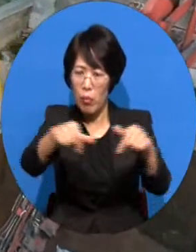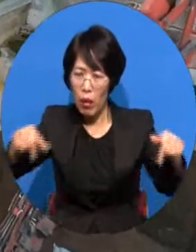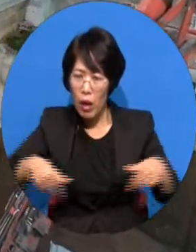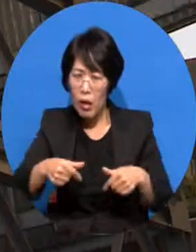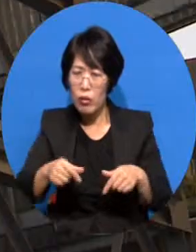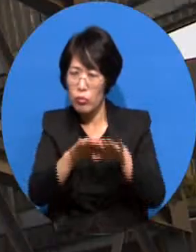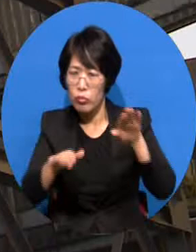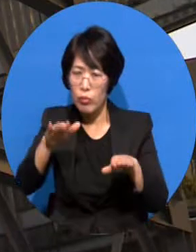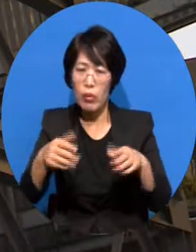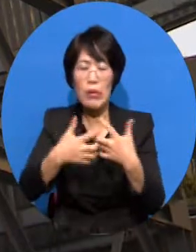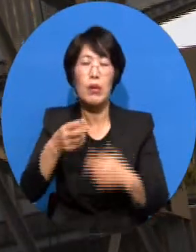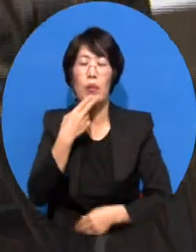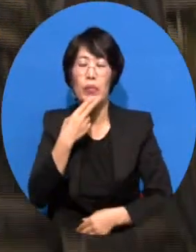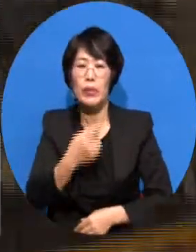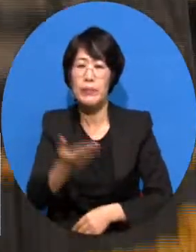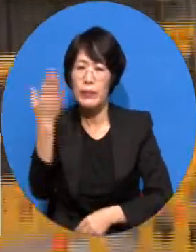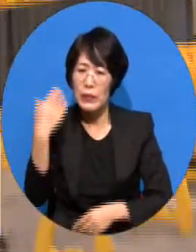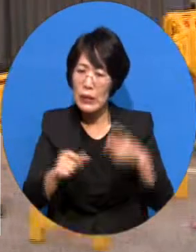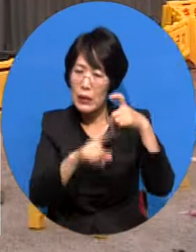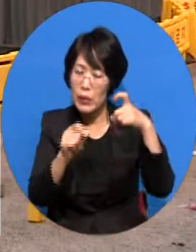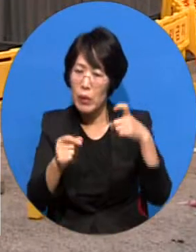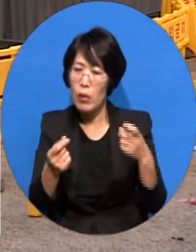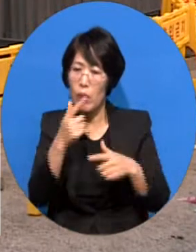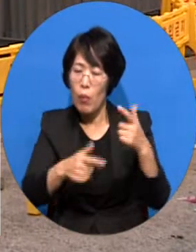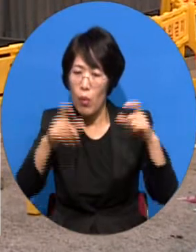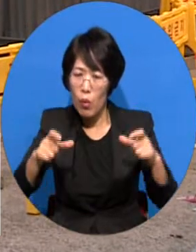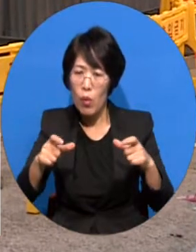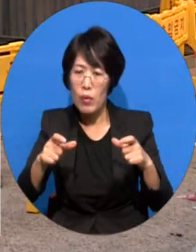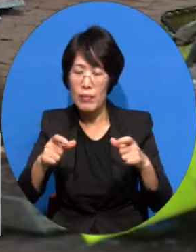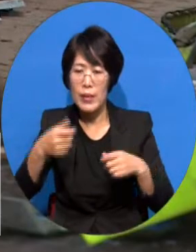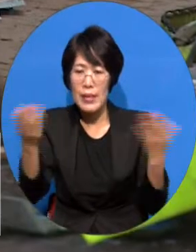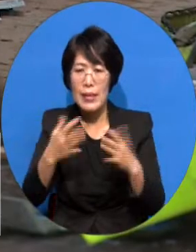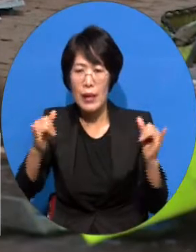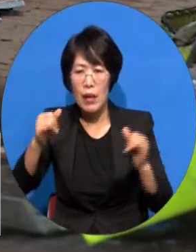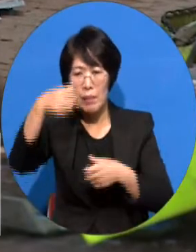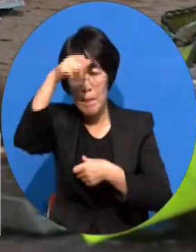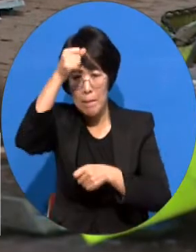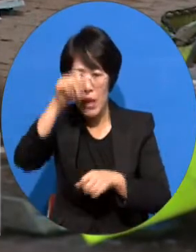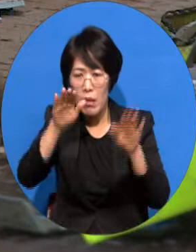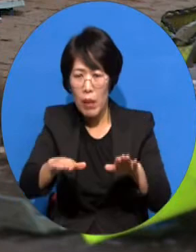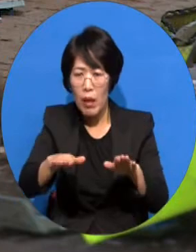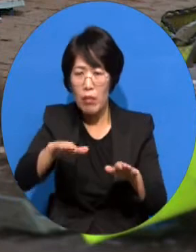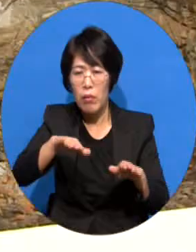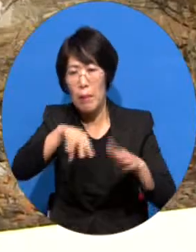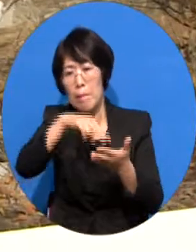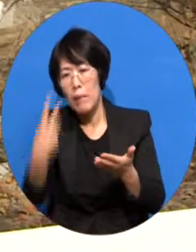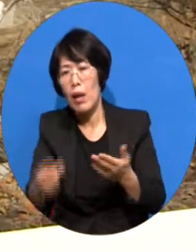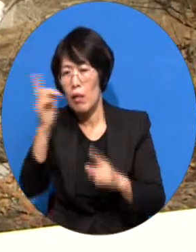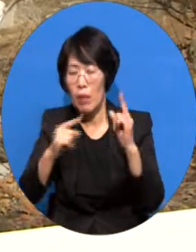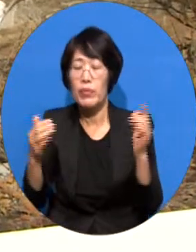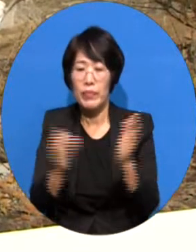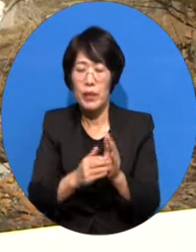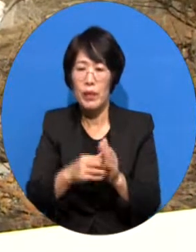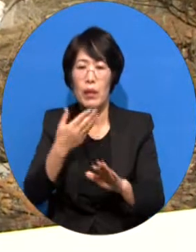없습니다 지난달 목포에서 작업자 3명이 밟고 있던 발판과 함께 추락해 부상을 입었습니다 다른